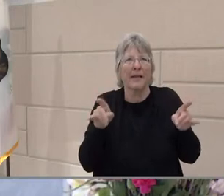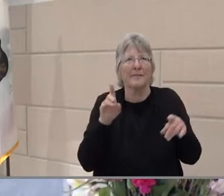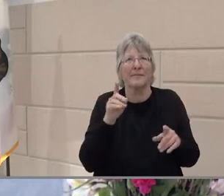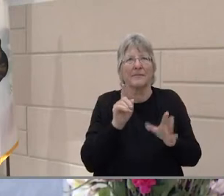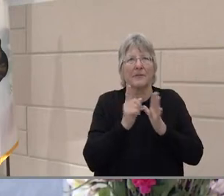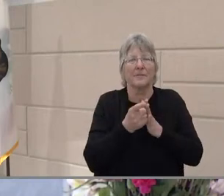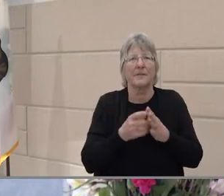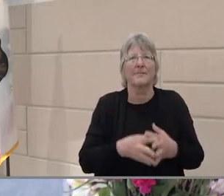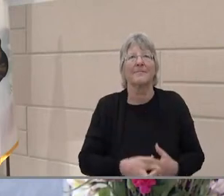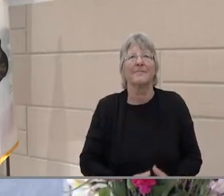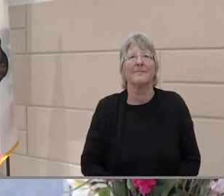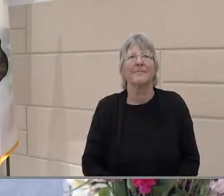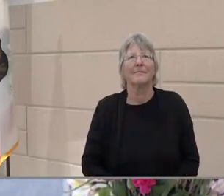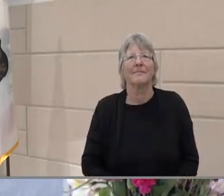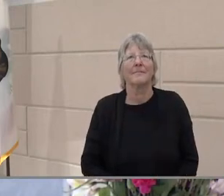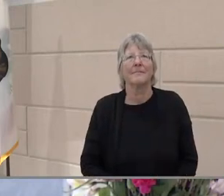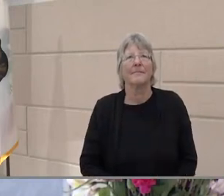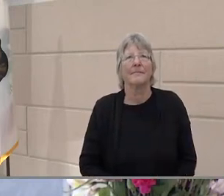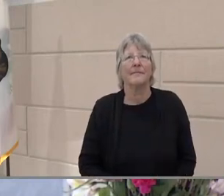ទ